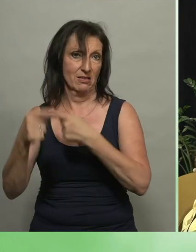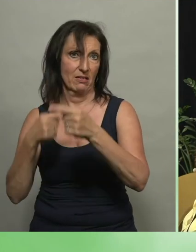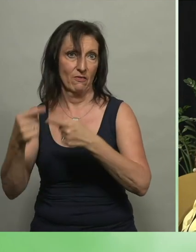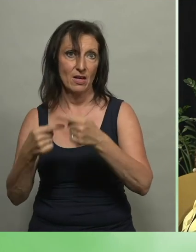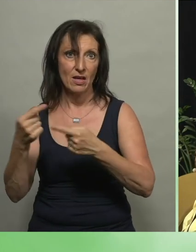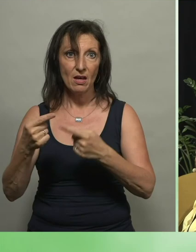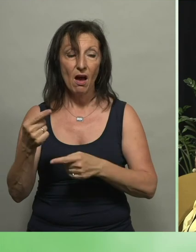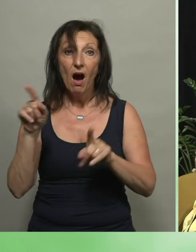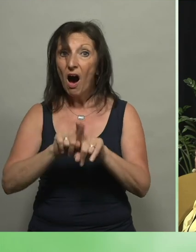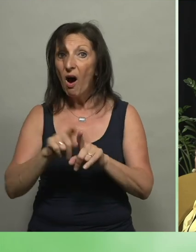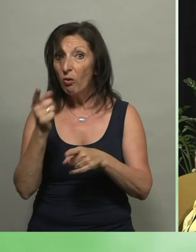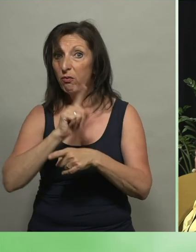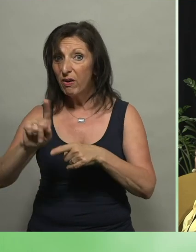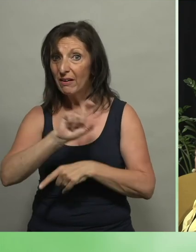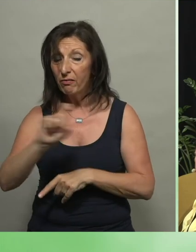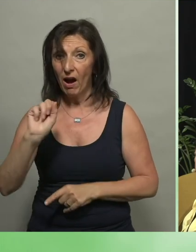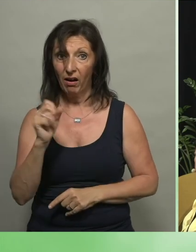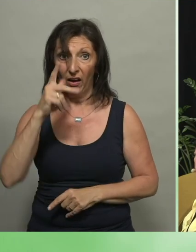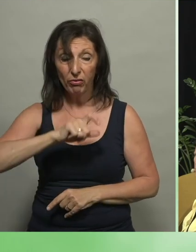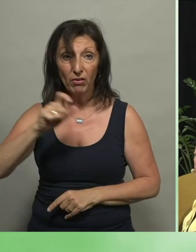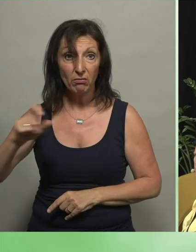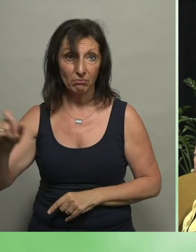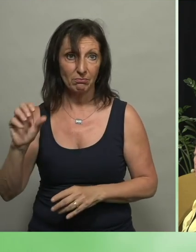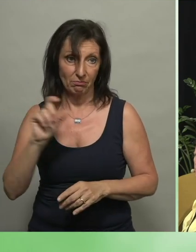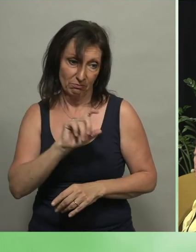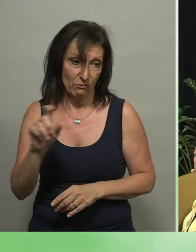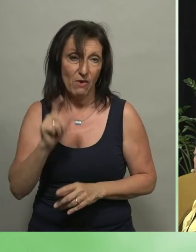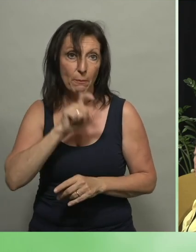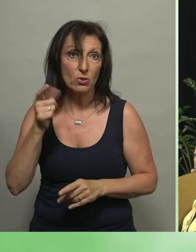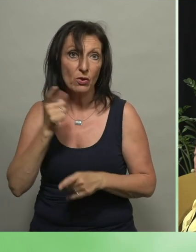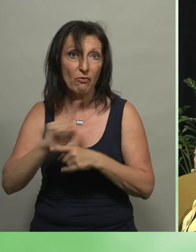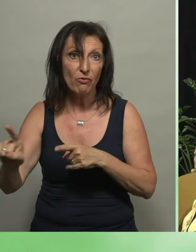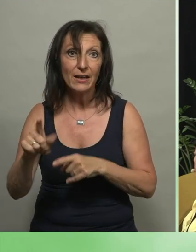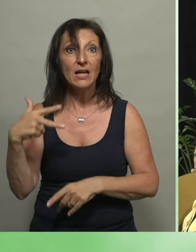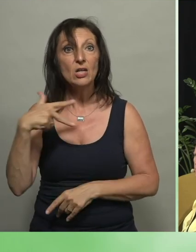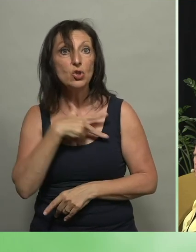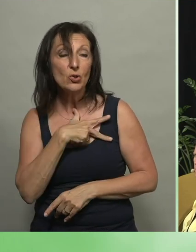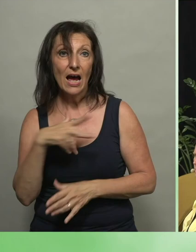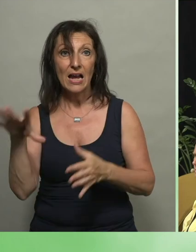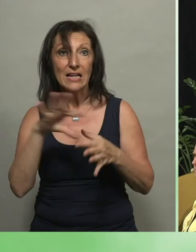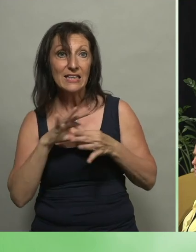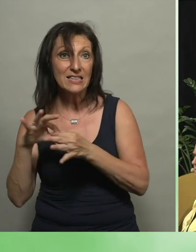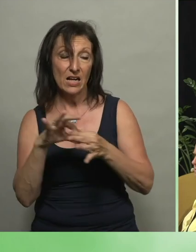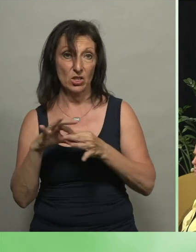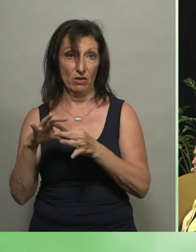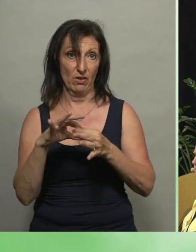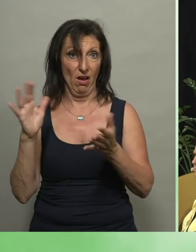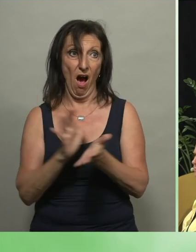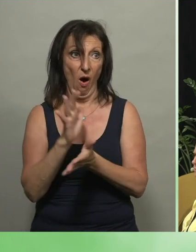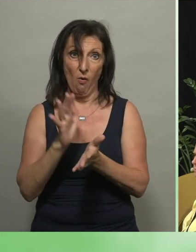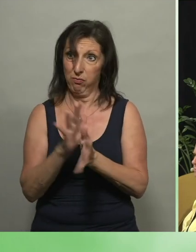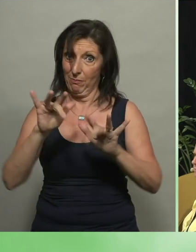des Fachkräftemangels und angesichts der sozialen und gesellschaftlichen Aufgabe, der wir uns alle stellen